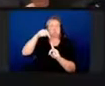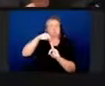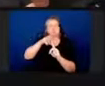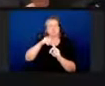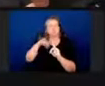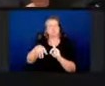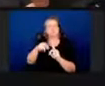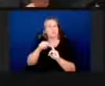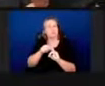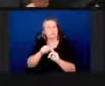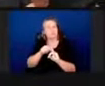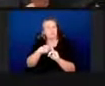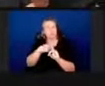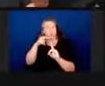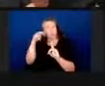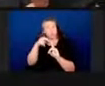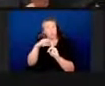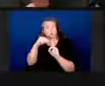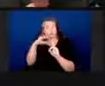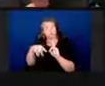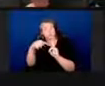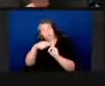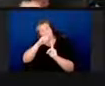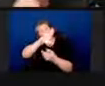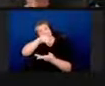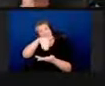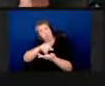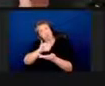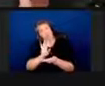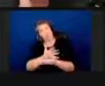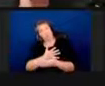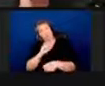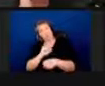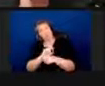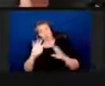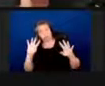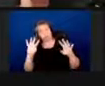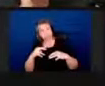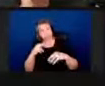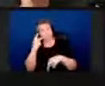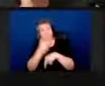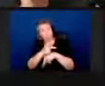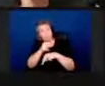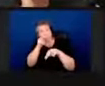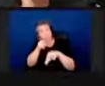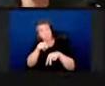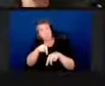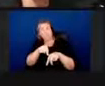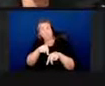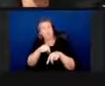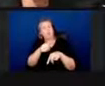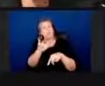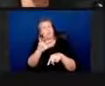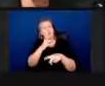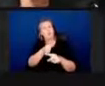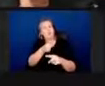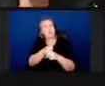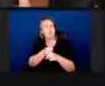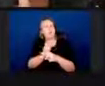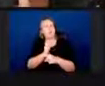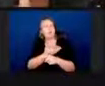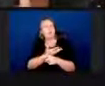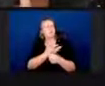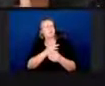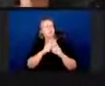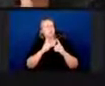التلاميذ في هذه المدارس وأن يبقوا مركزين على العمل. فهذا الأمر قد يفيدهم أكثر ويؤثر عليهم،